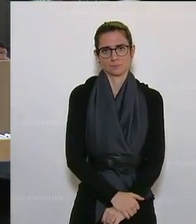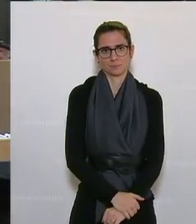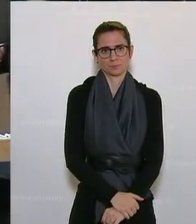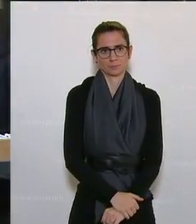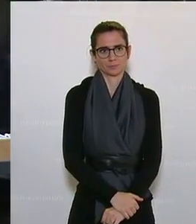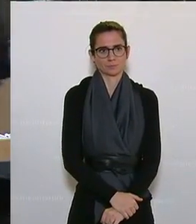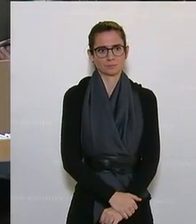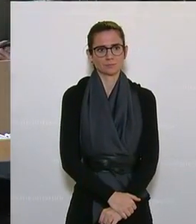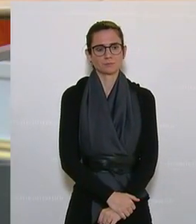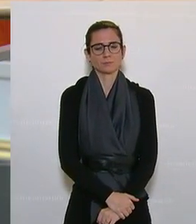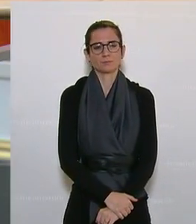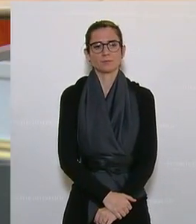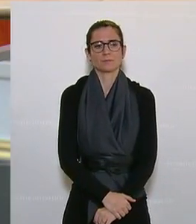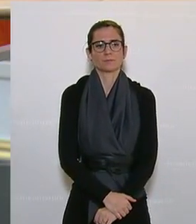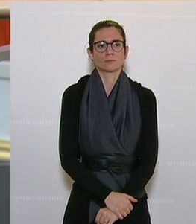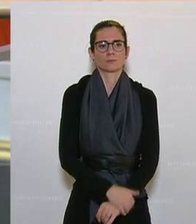Und in der Sache selber noch,